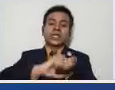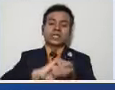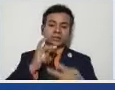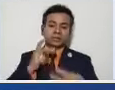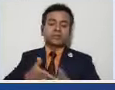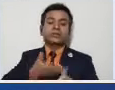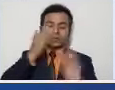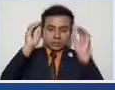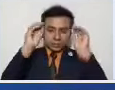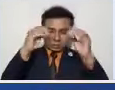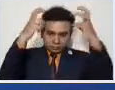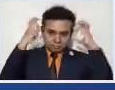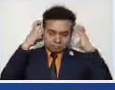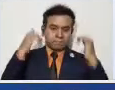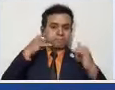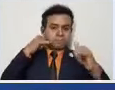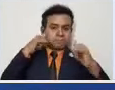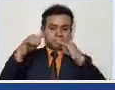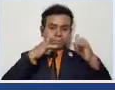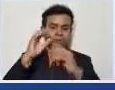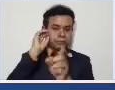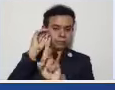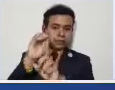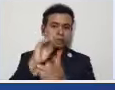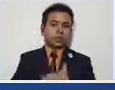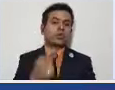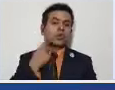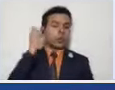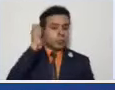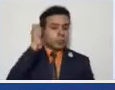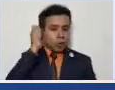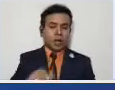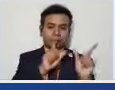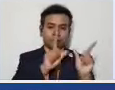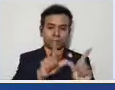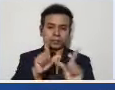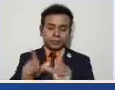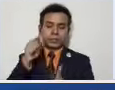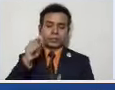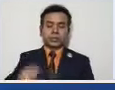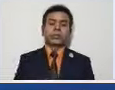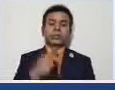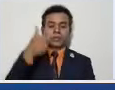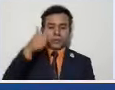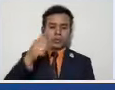সেবা দেওয়ার জন্য মোট প্রশিক্ষণপ্রাপ্ত চিকিৎসক 15,588 জন